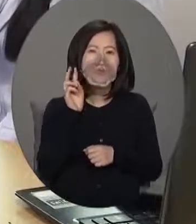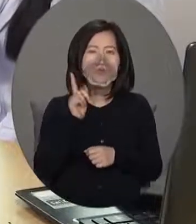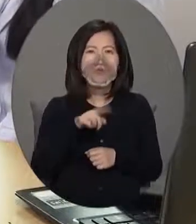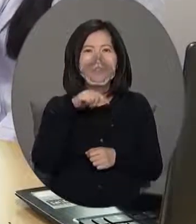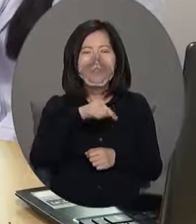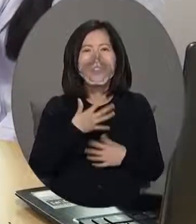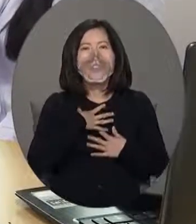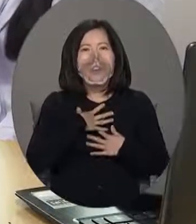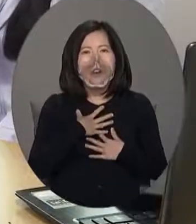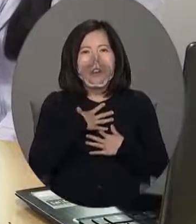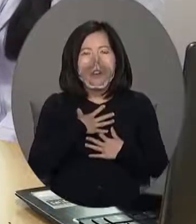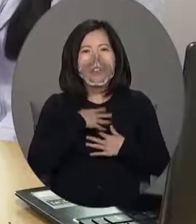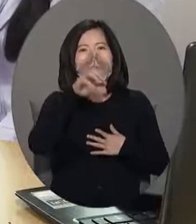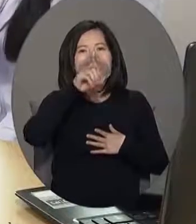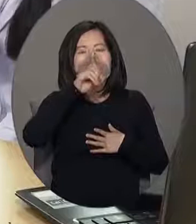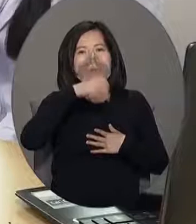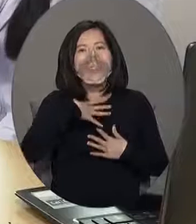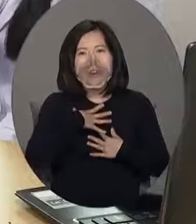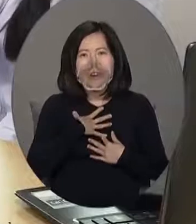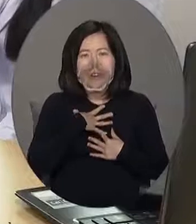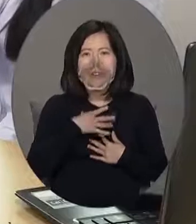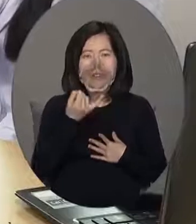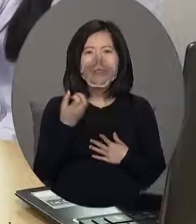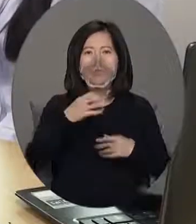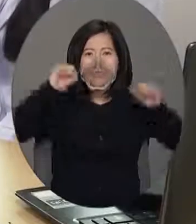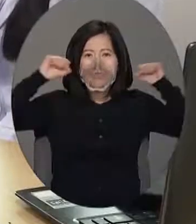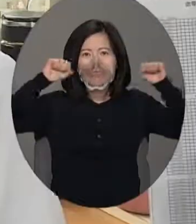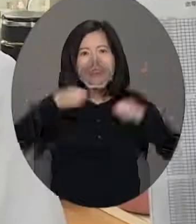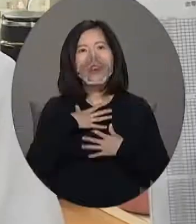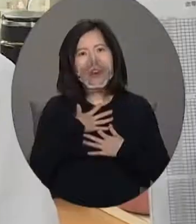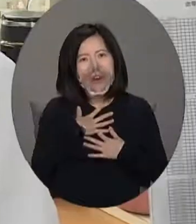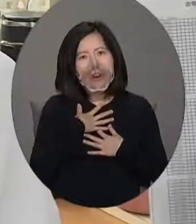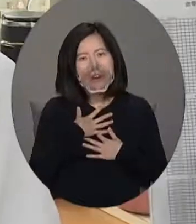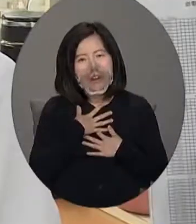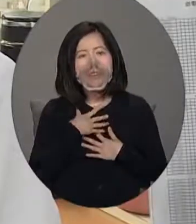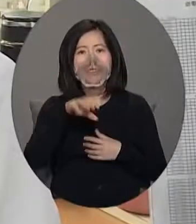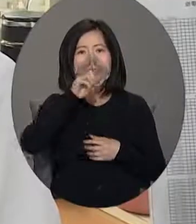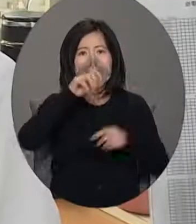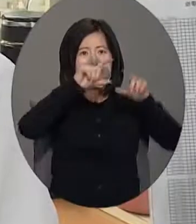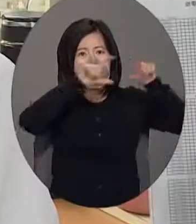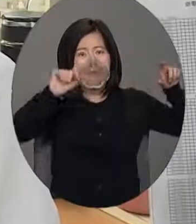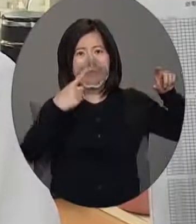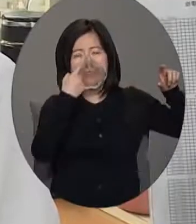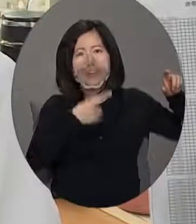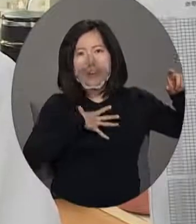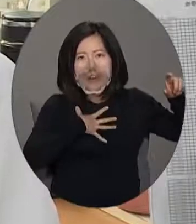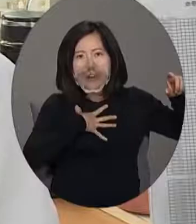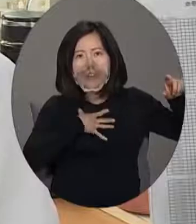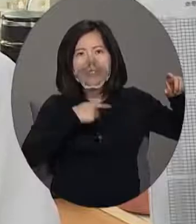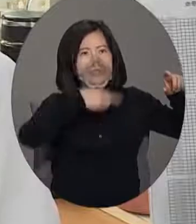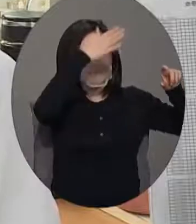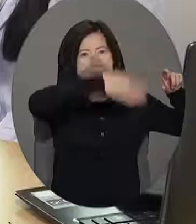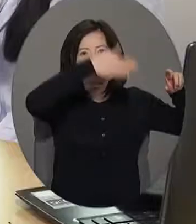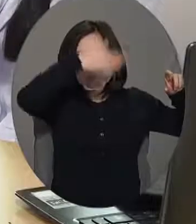好唔够气啊讲嘢，咁咧亦都系唔够气咧去做运动啦。佢连一句嘅说话咧都可能唔够气，要分几